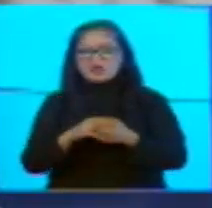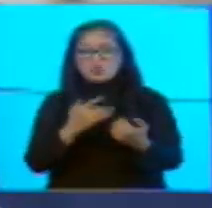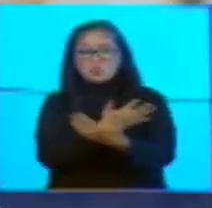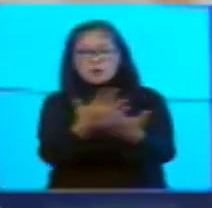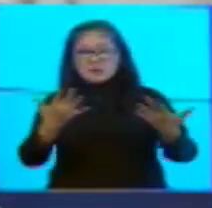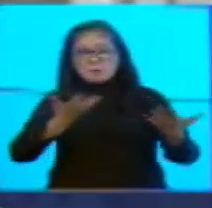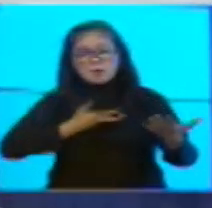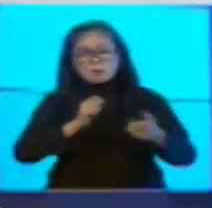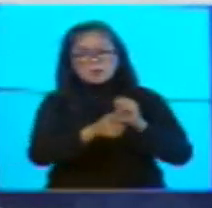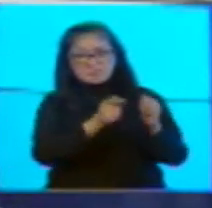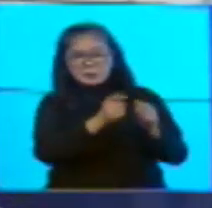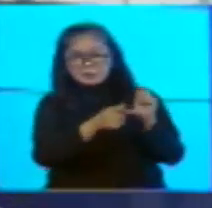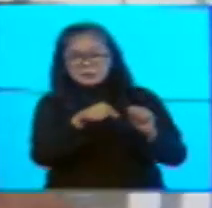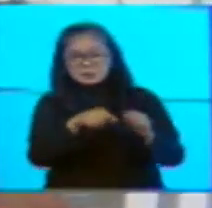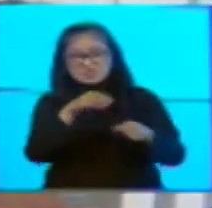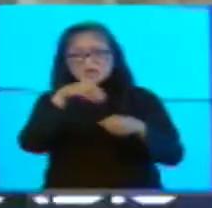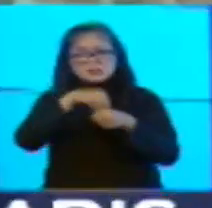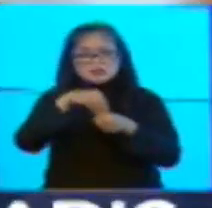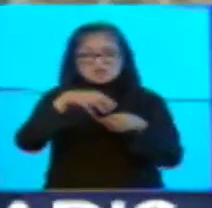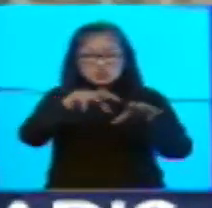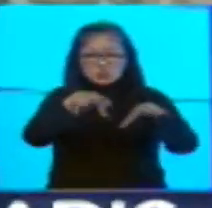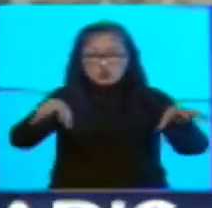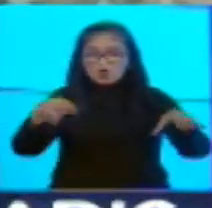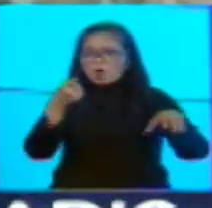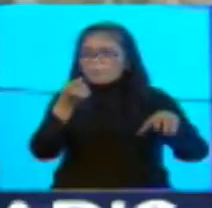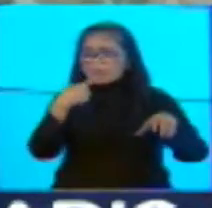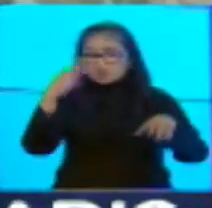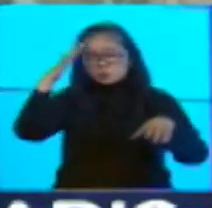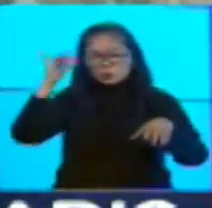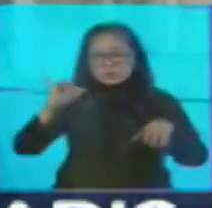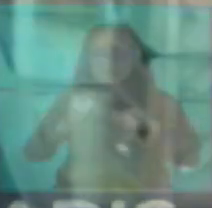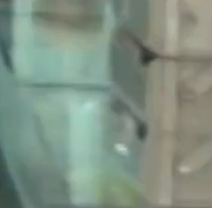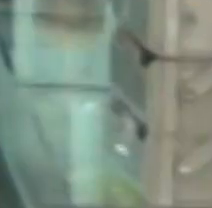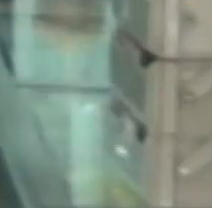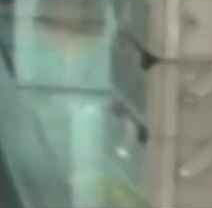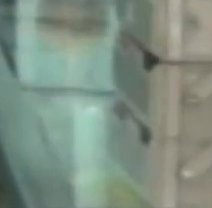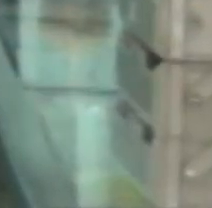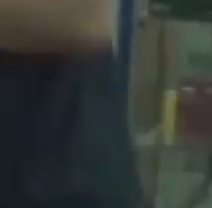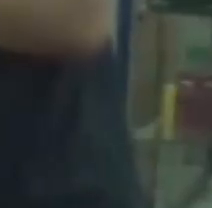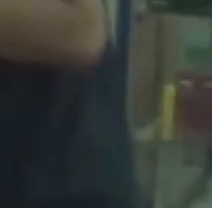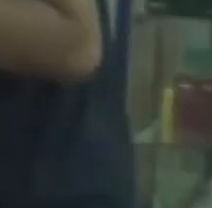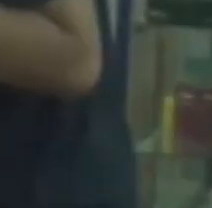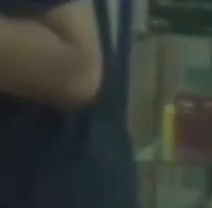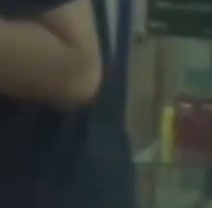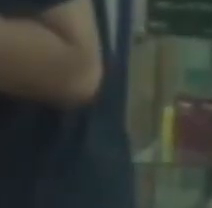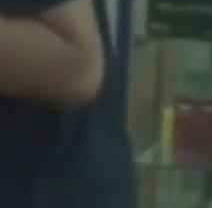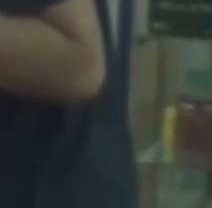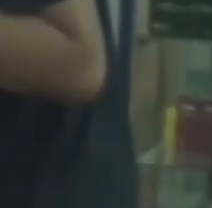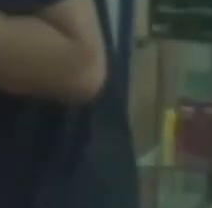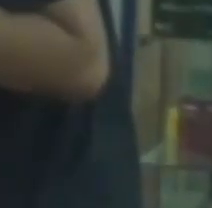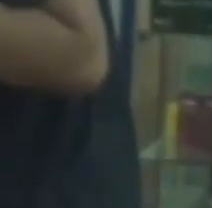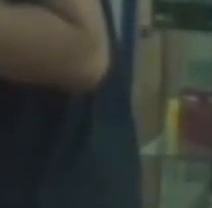stok obat tersebut langka di pasaran. Di Pasar Pramuka, Jakarta Pusat, stok obat yang berfungsi sebagai obat anti